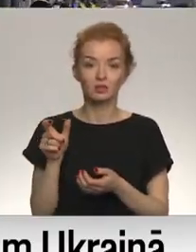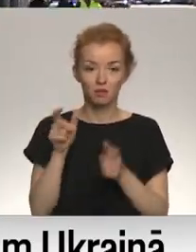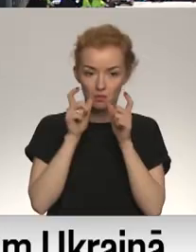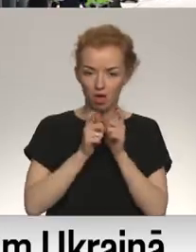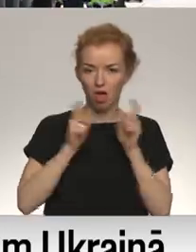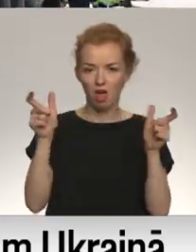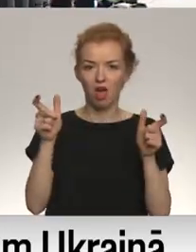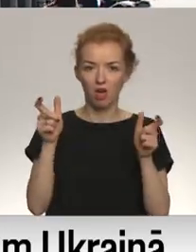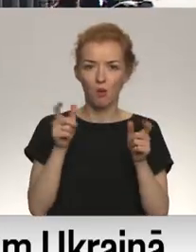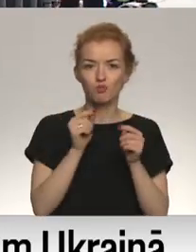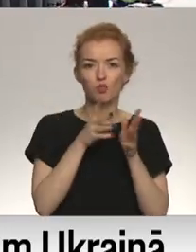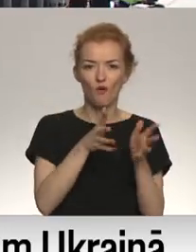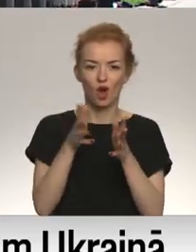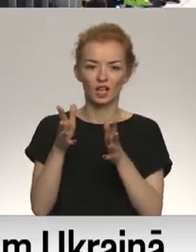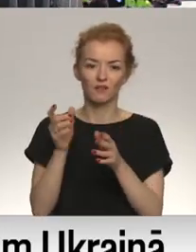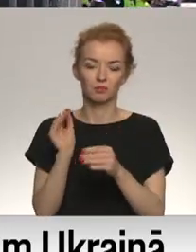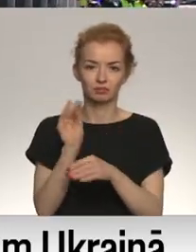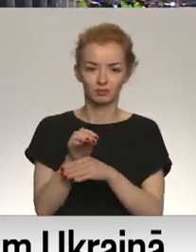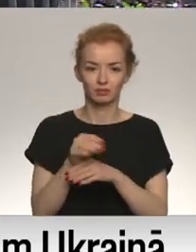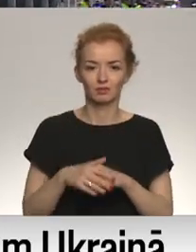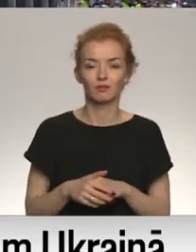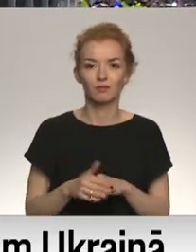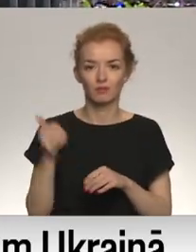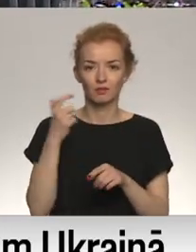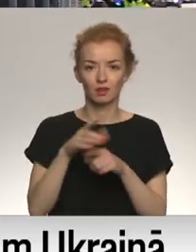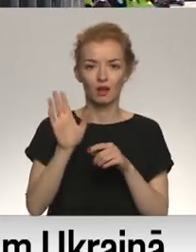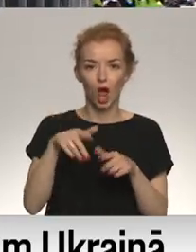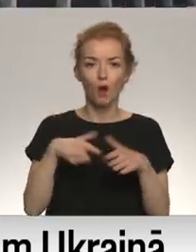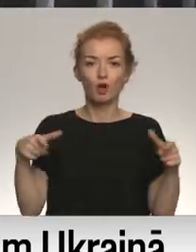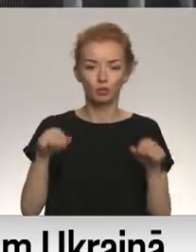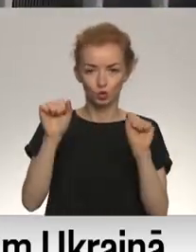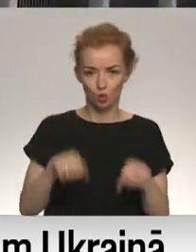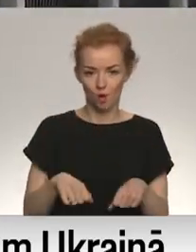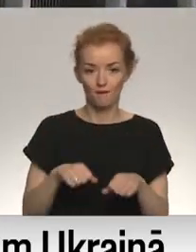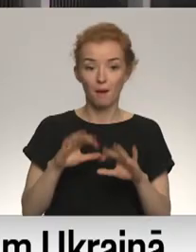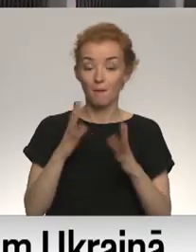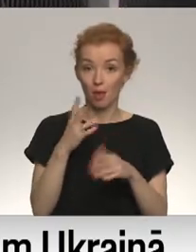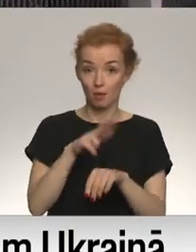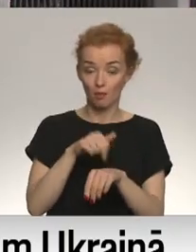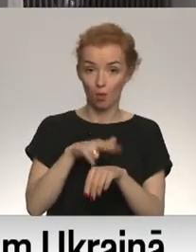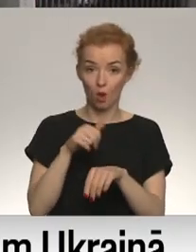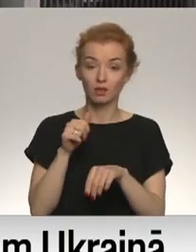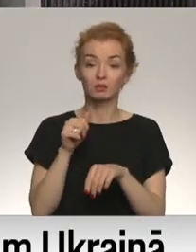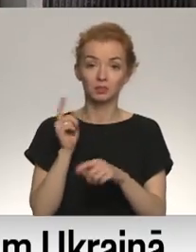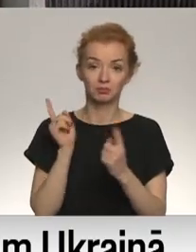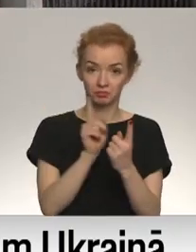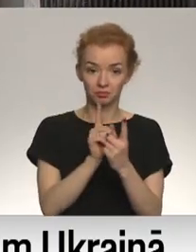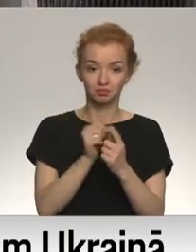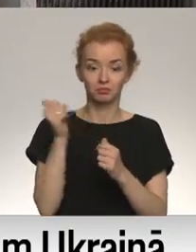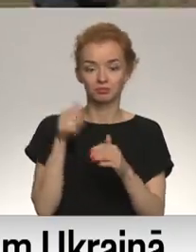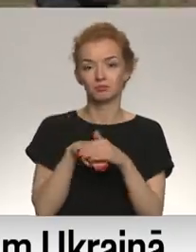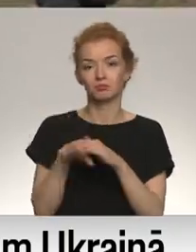izkliedza provokatīvas piezīmes. Trusību snimāju! Taču pēc policijas aicinājuma viņš devās